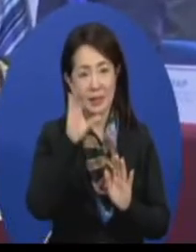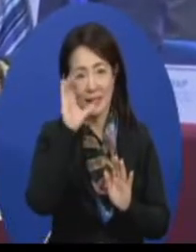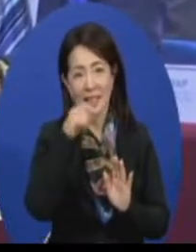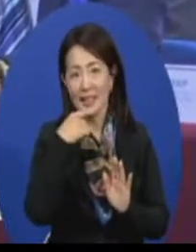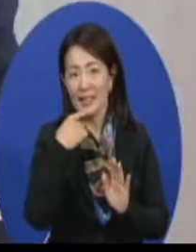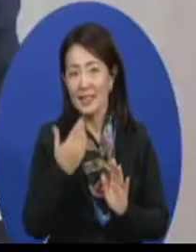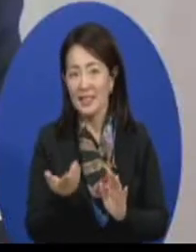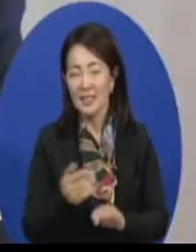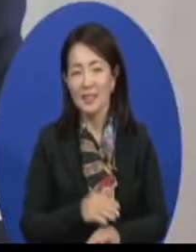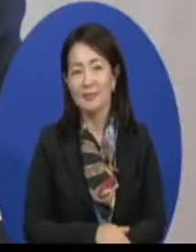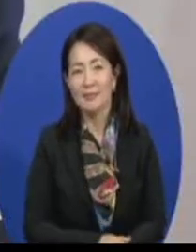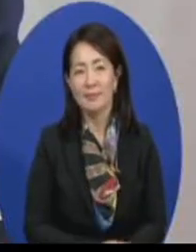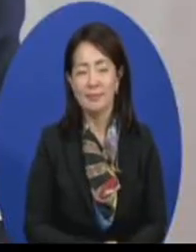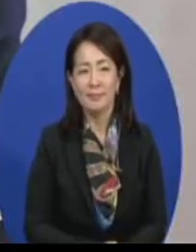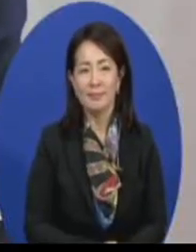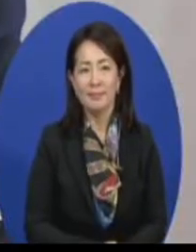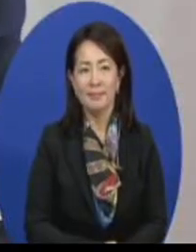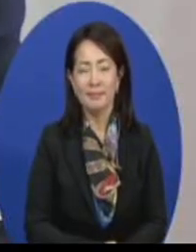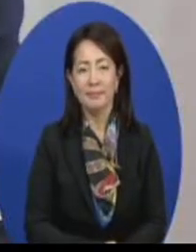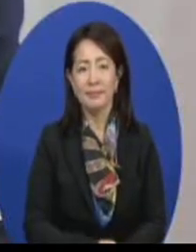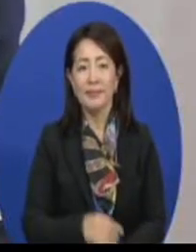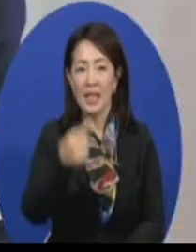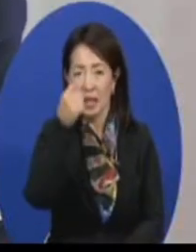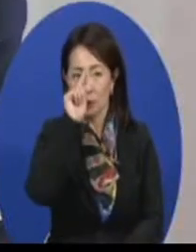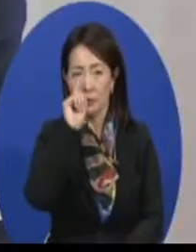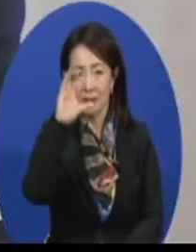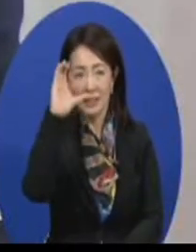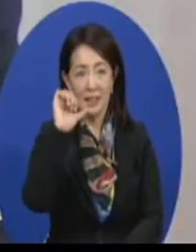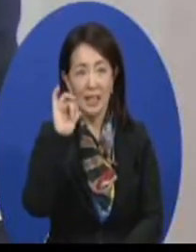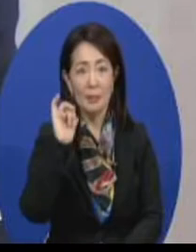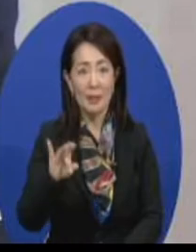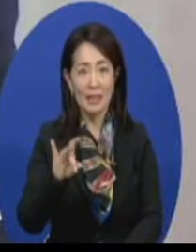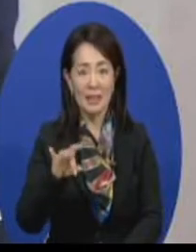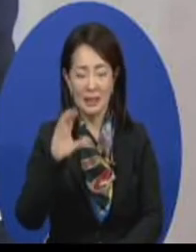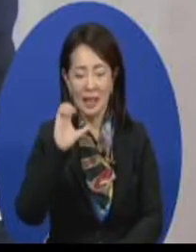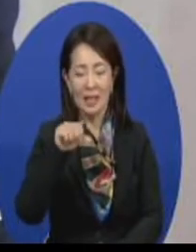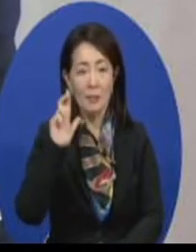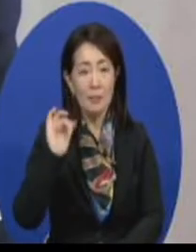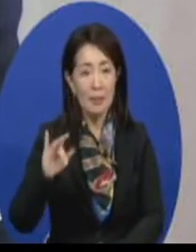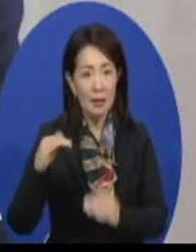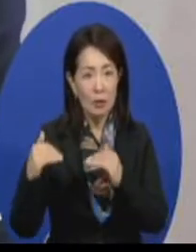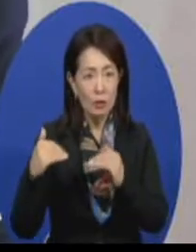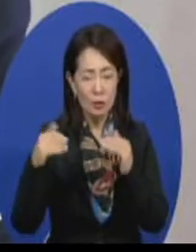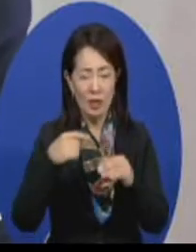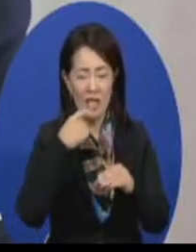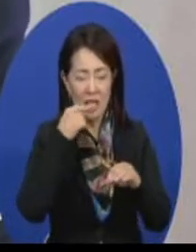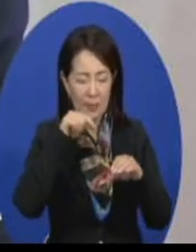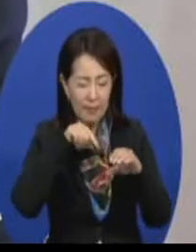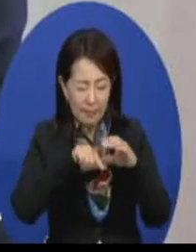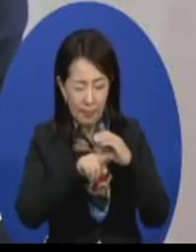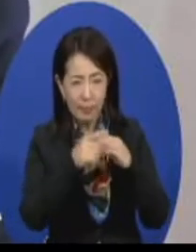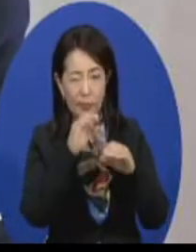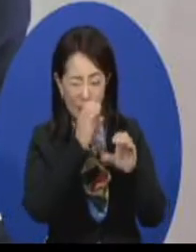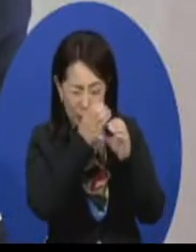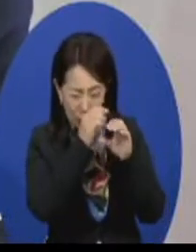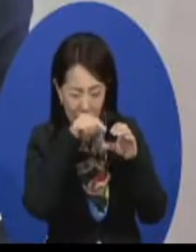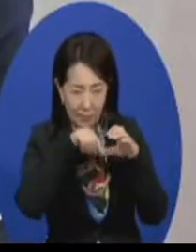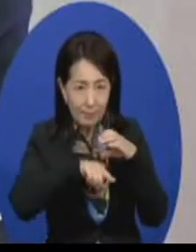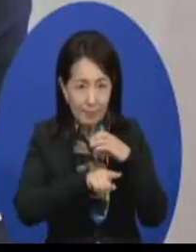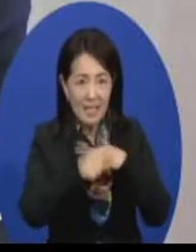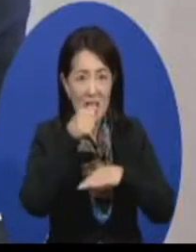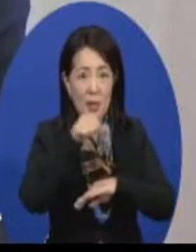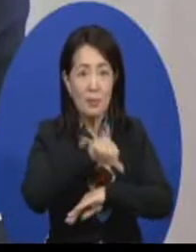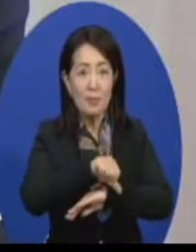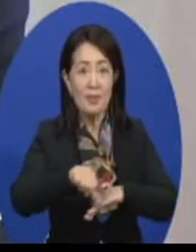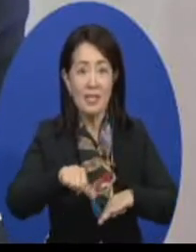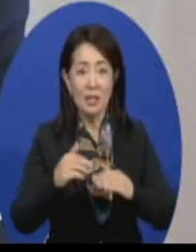а. Эрүүл мэндийн салбарын хөгжил маань Ерөнхийн дурангийн эсслийн чиглэл рүү нэлээд хөгжиж байгаа.